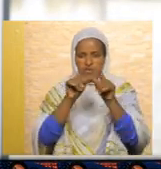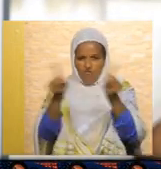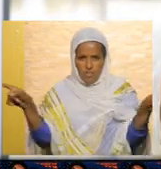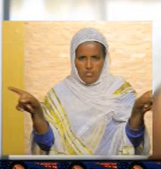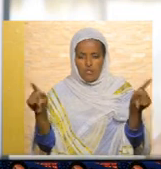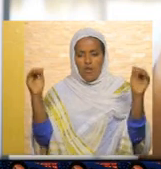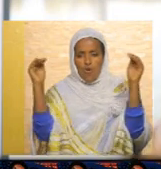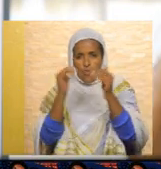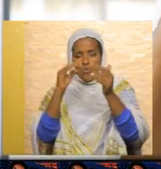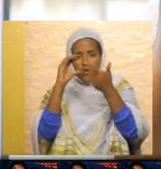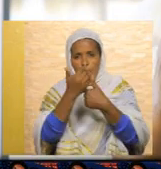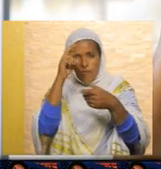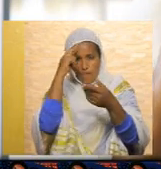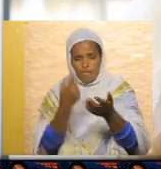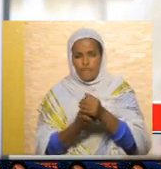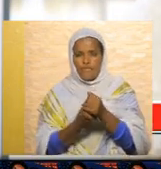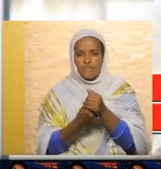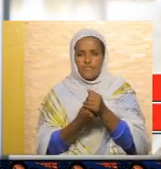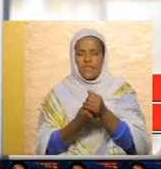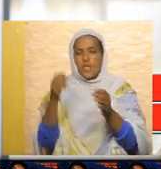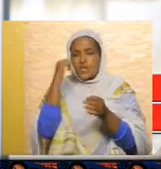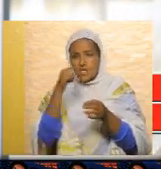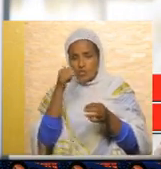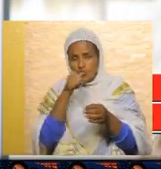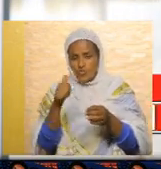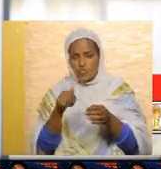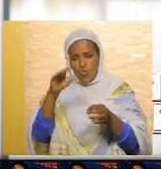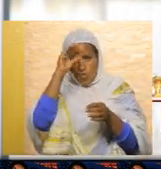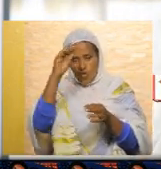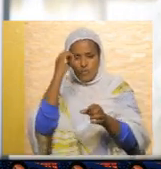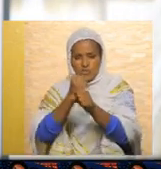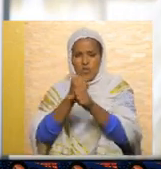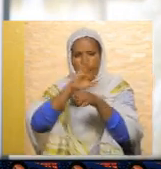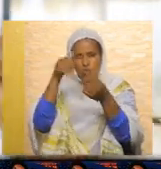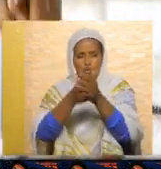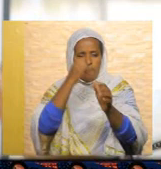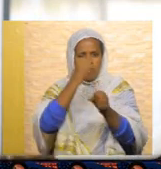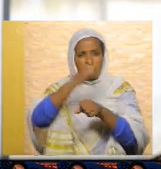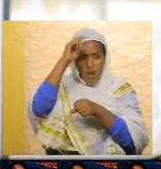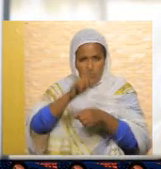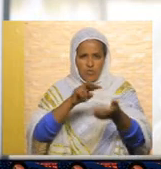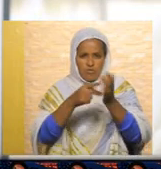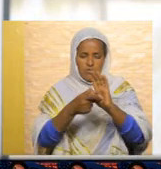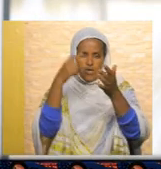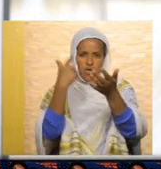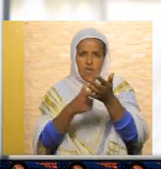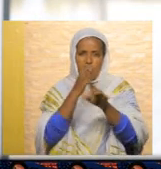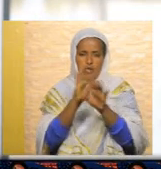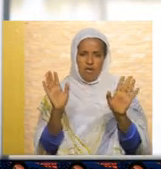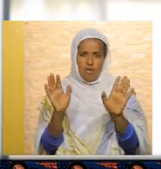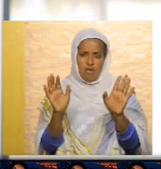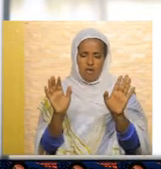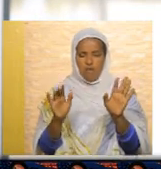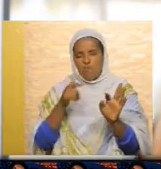ትክክል ነው። እኩል ዋጋ ይሰጠው ነው እንጂ አንድ አይነት ስራ መስል ኩንታል መሸከም የለብኝም ከወንድ እኩል ለመሆን